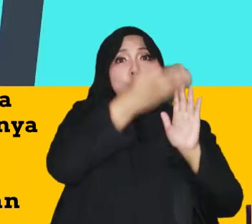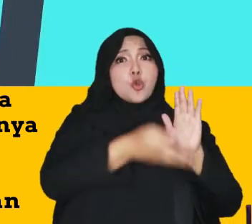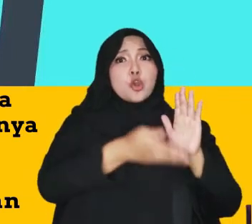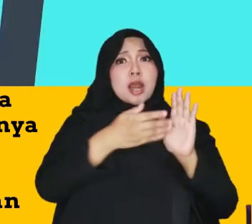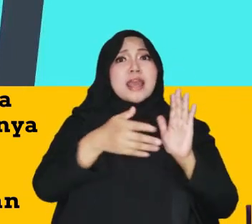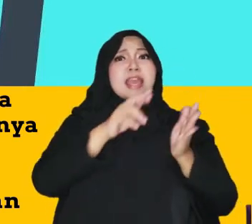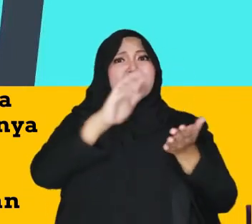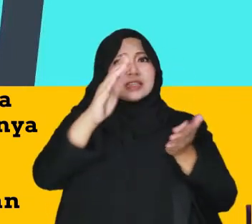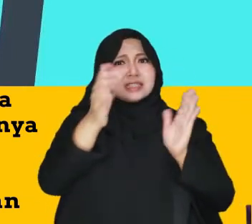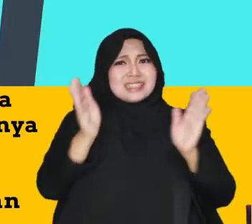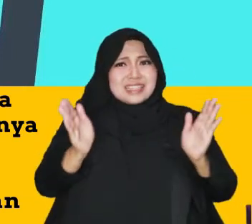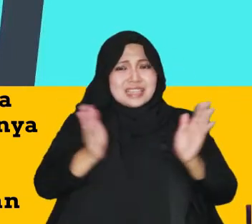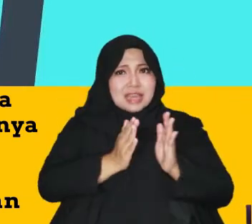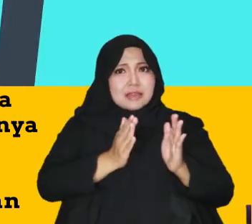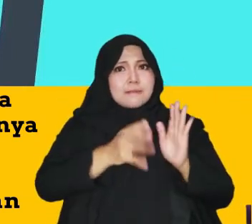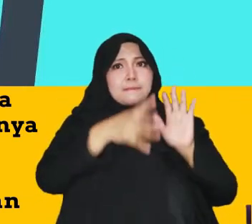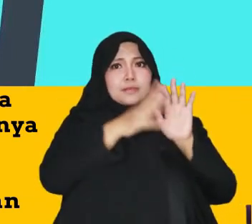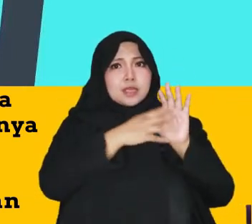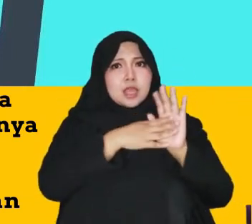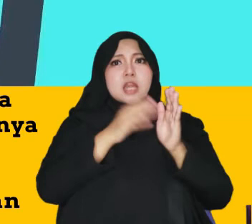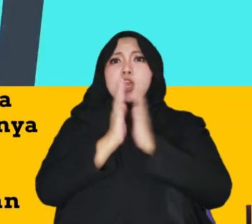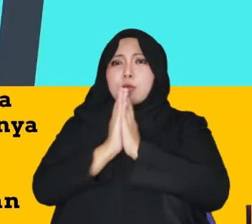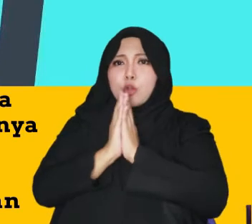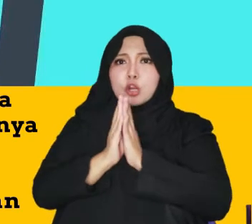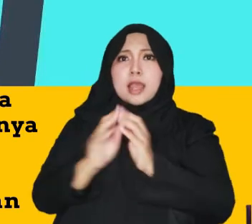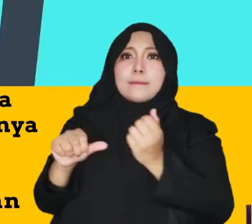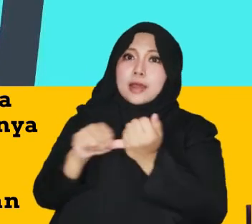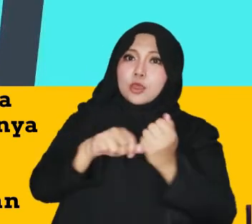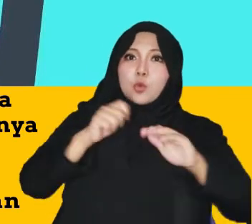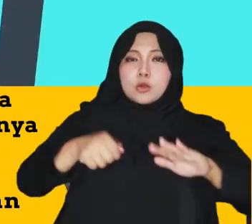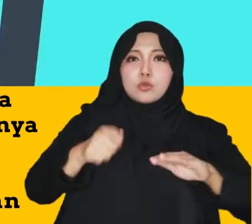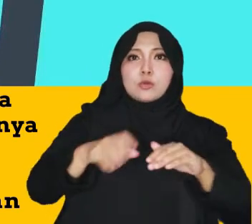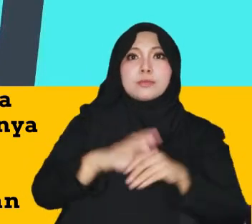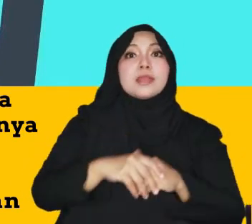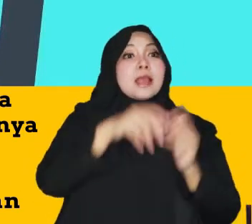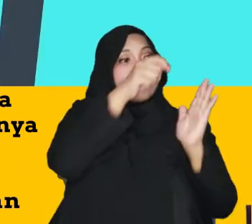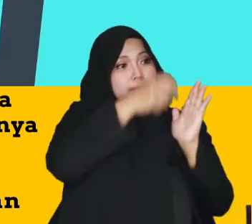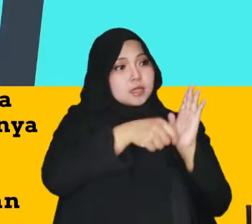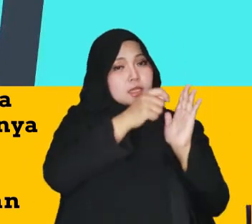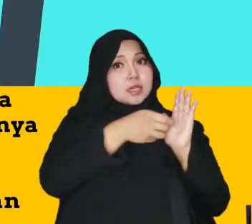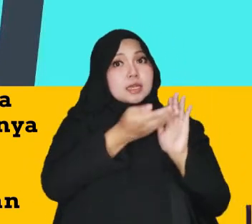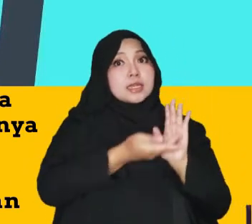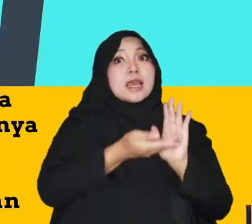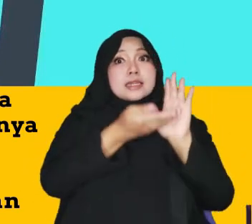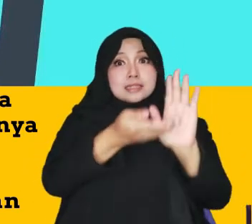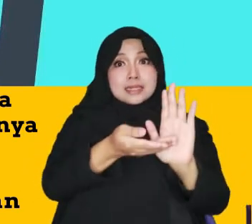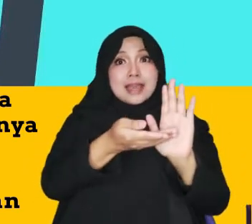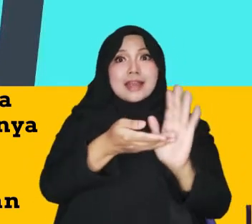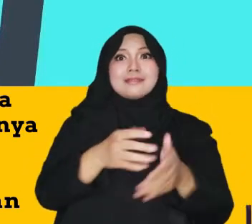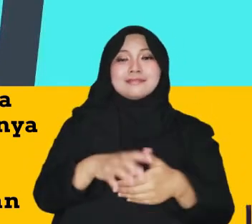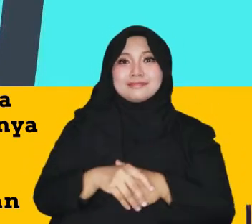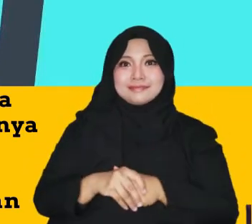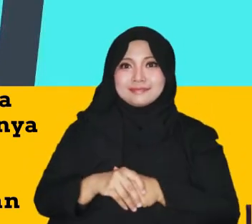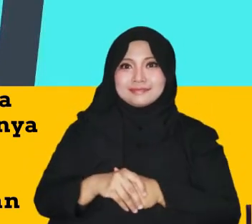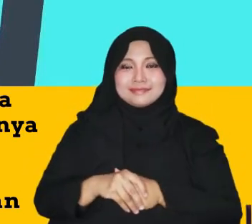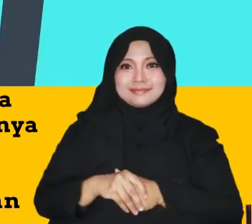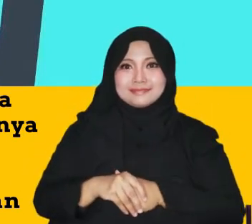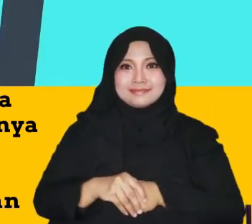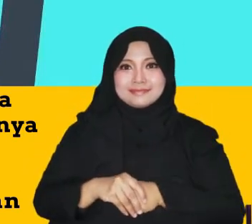dan uraian singkat mengenai permasalahan yang akan dimohonkan bantuan hukum dengan mengisi formulir yang telah